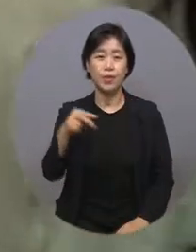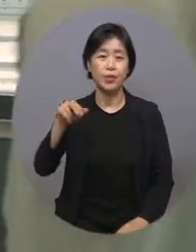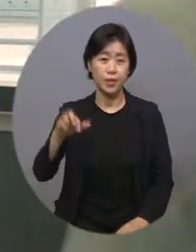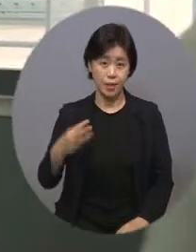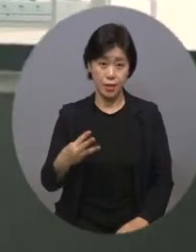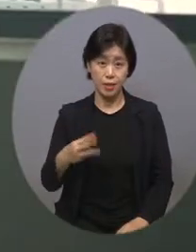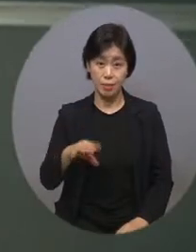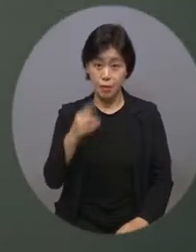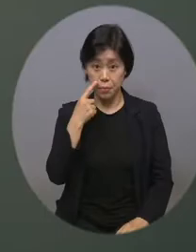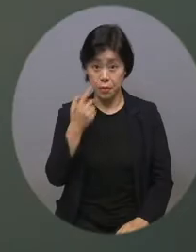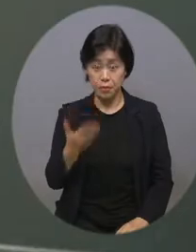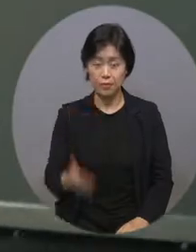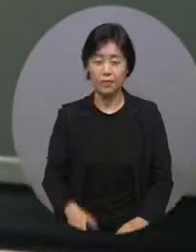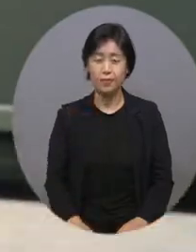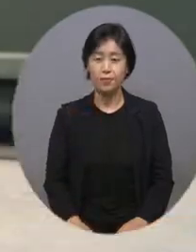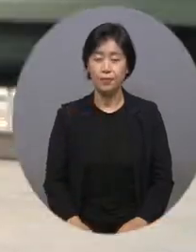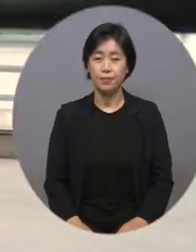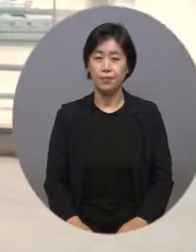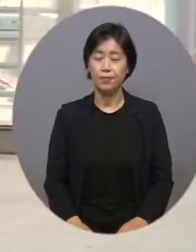오.